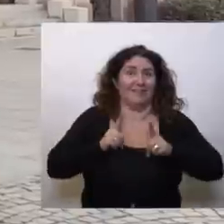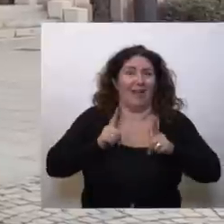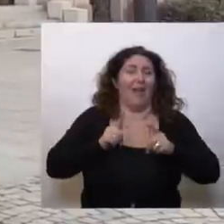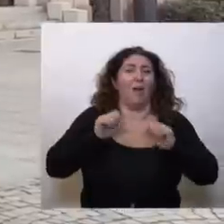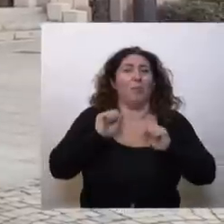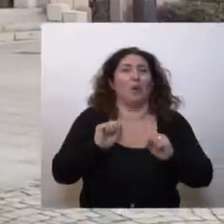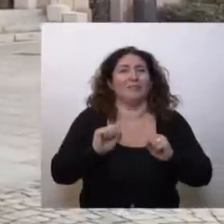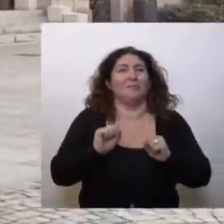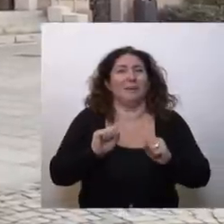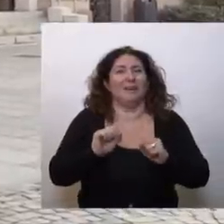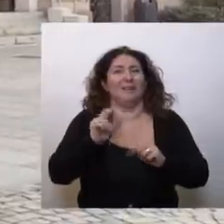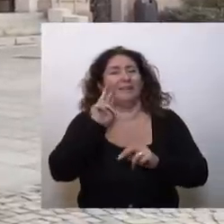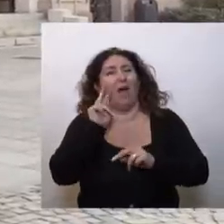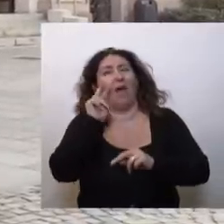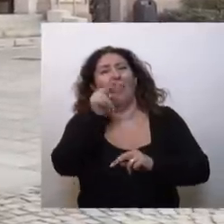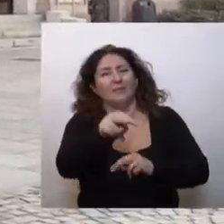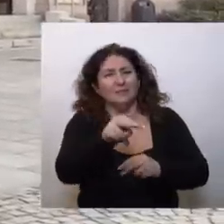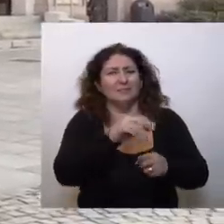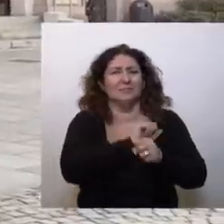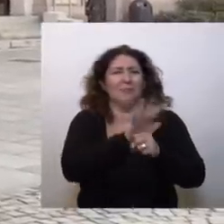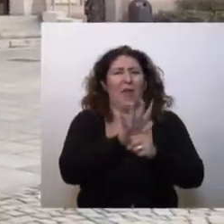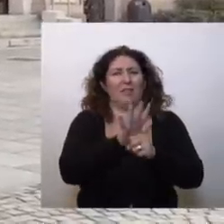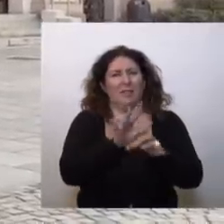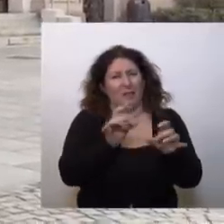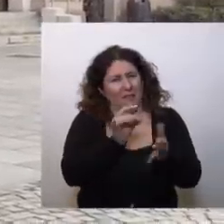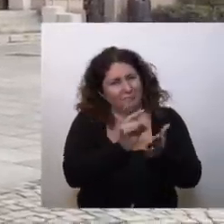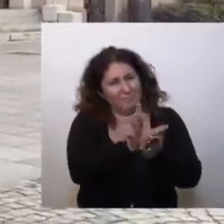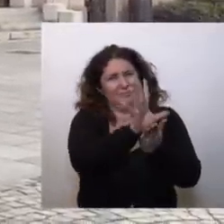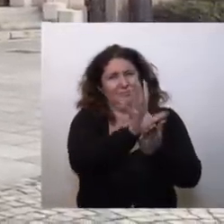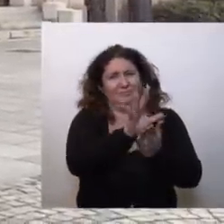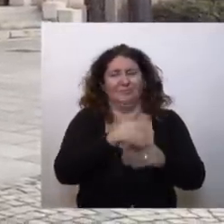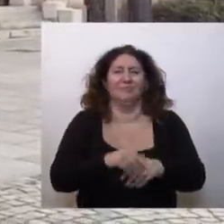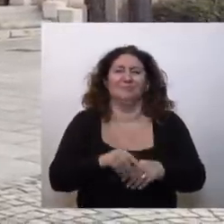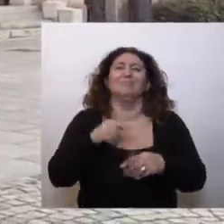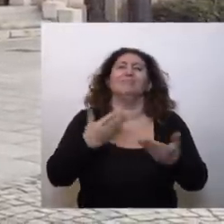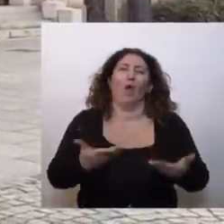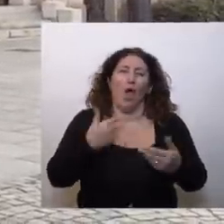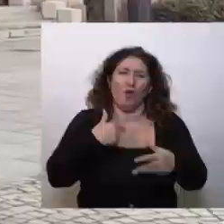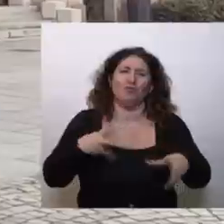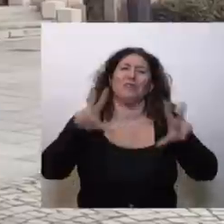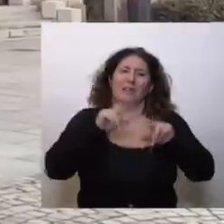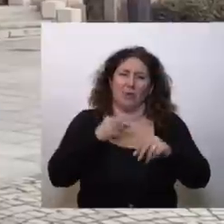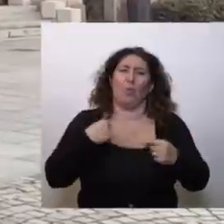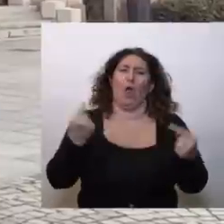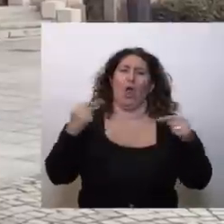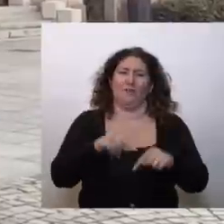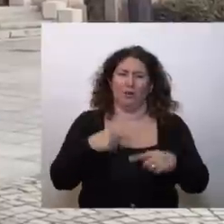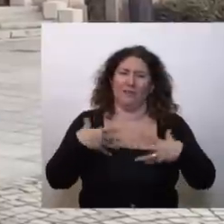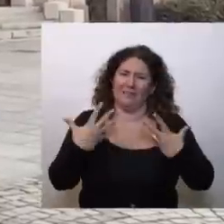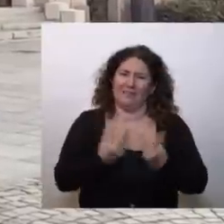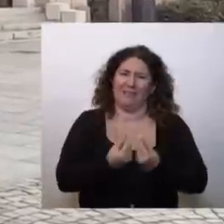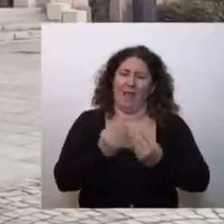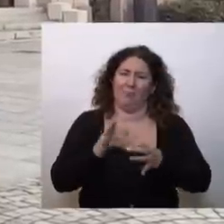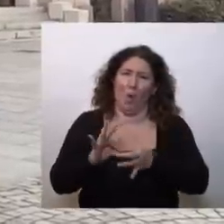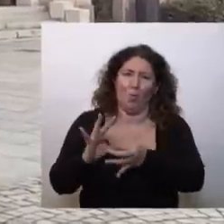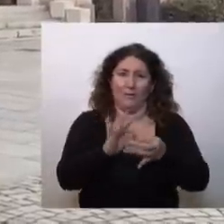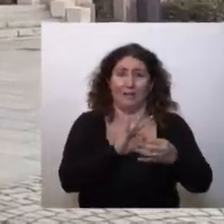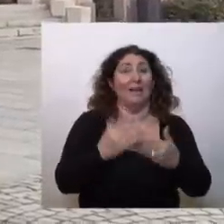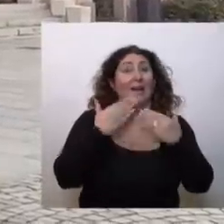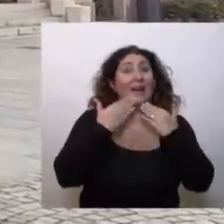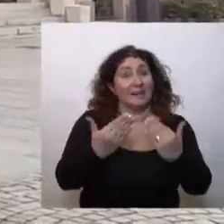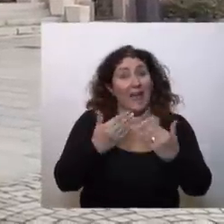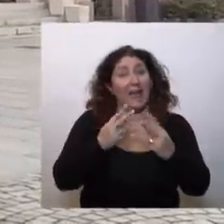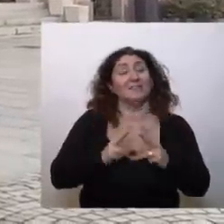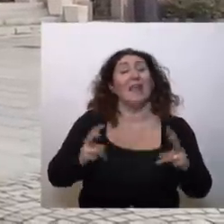guardare alla fine di una tragedia come quella del Covid, siamo di nuovo qua, uniti. E allora grazie all'Arcivescovo